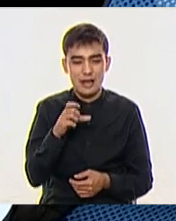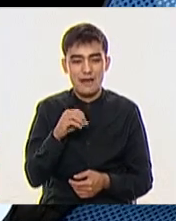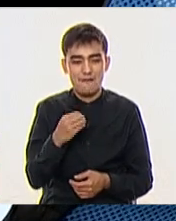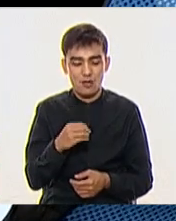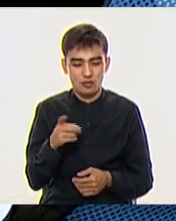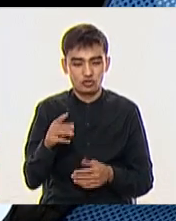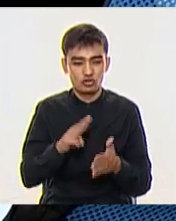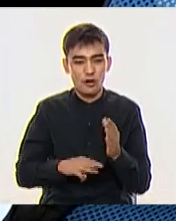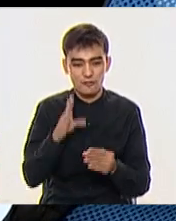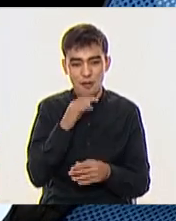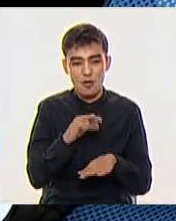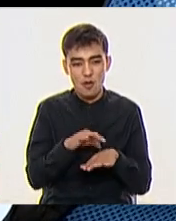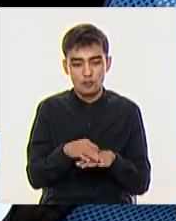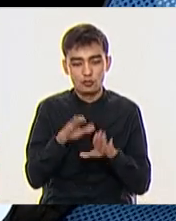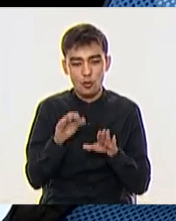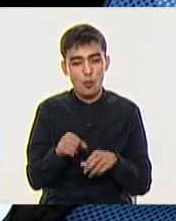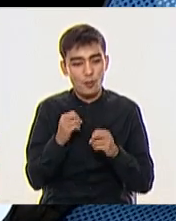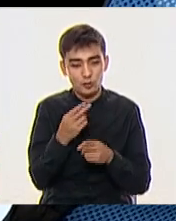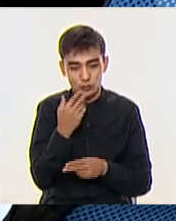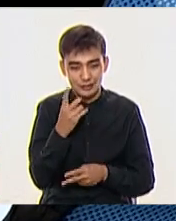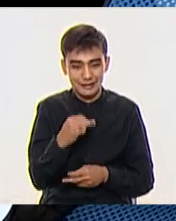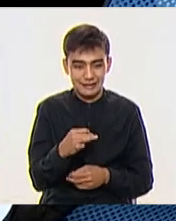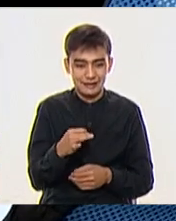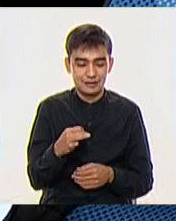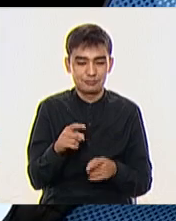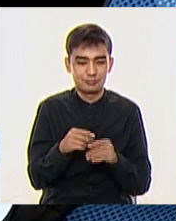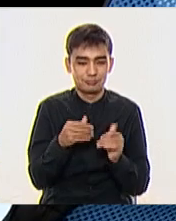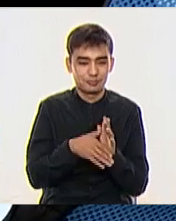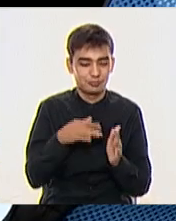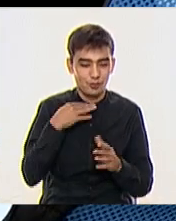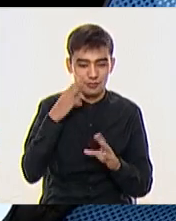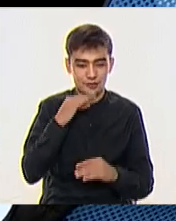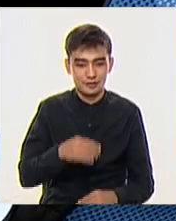штрафа. Болеть, оказывается, не только опасно, но и убыточно. Наталья.